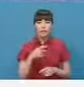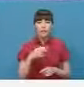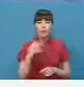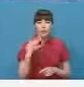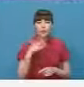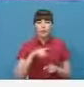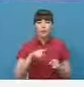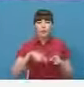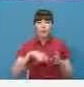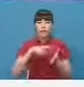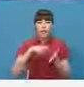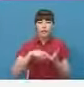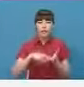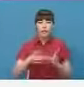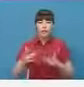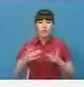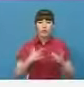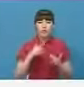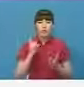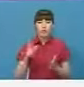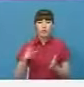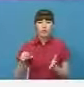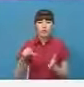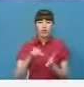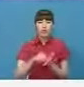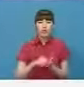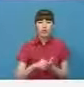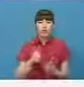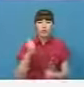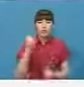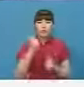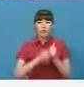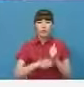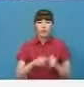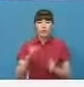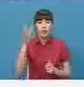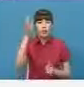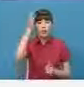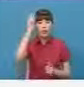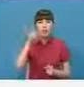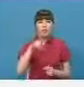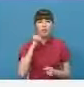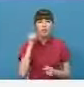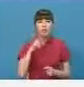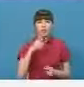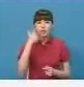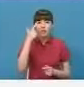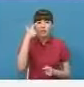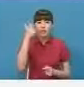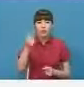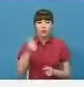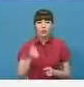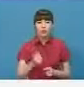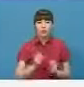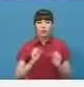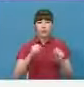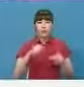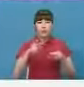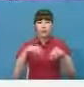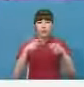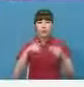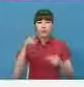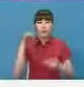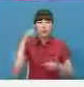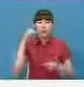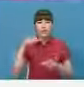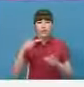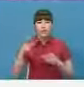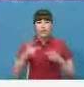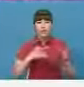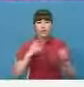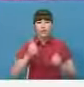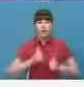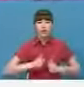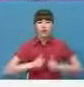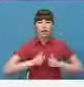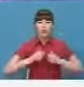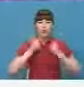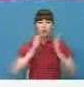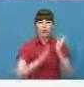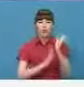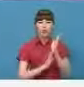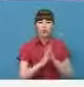қаласынан өнерпаздар қатысқан. Мұндай байқау талантты жастардың танылуына мүмкіндік береді. Қазақстандық өнердің абыройын